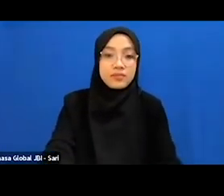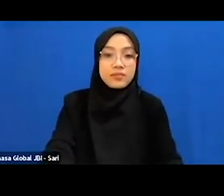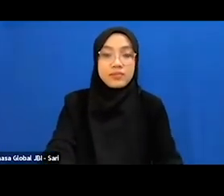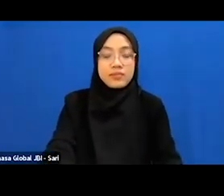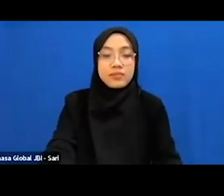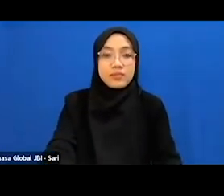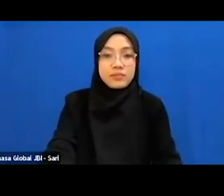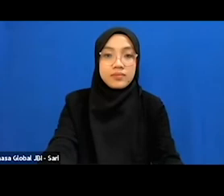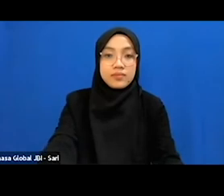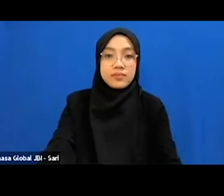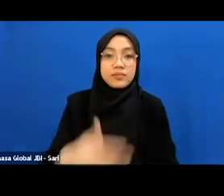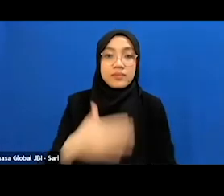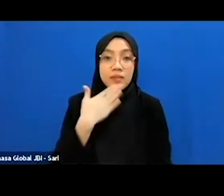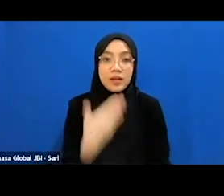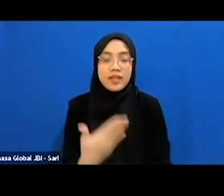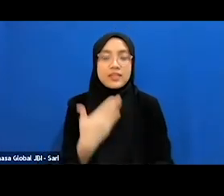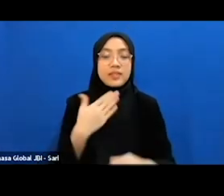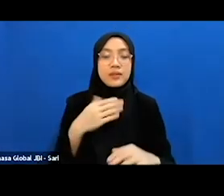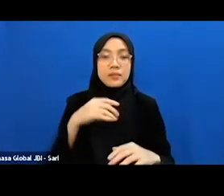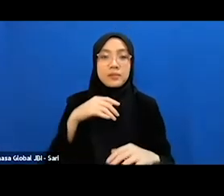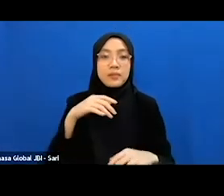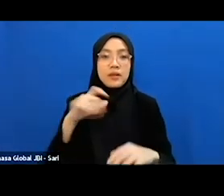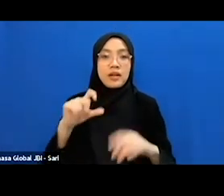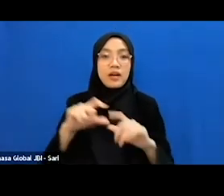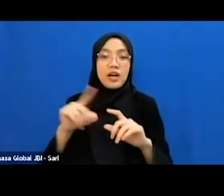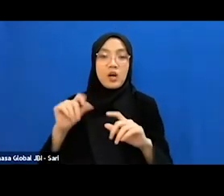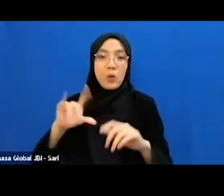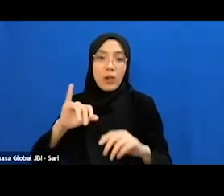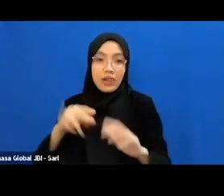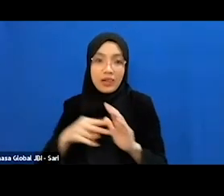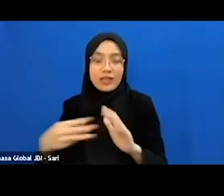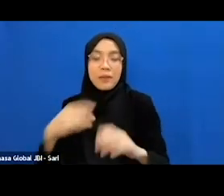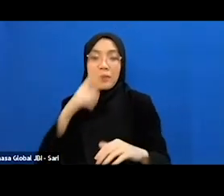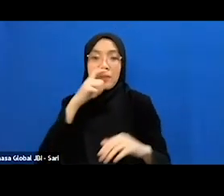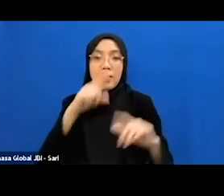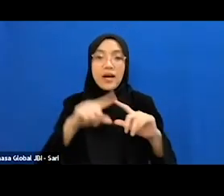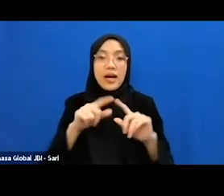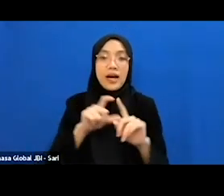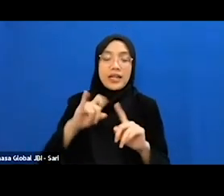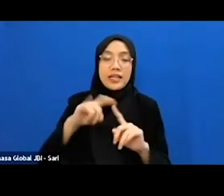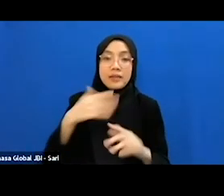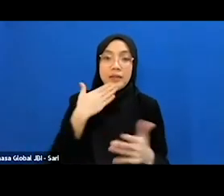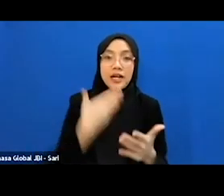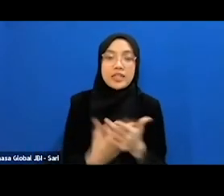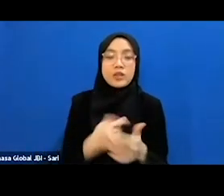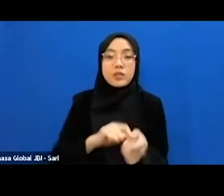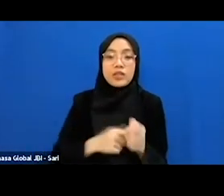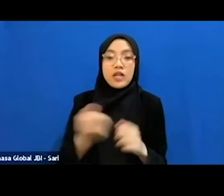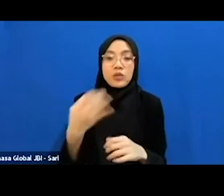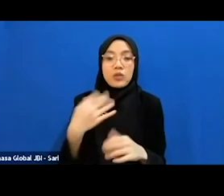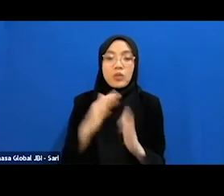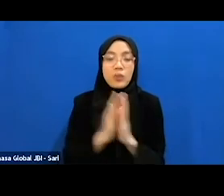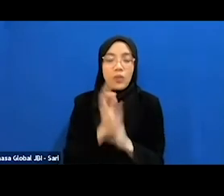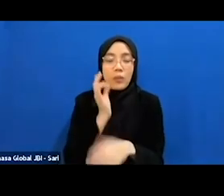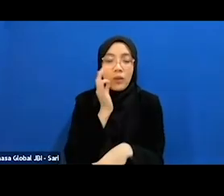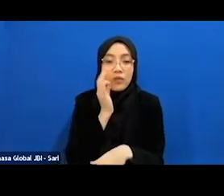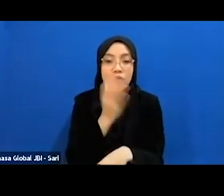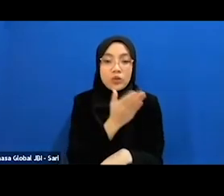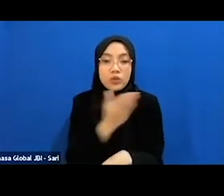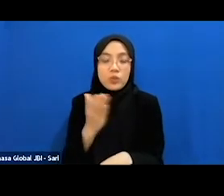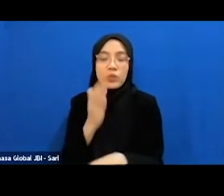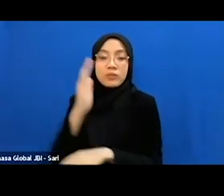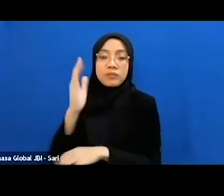dah care dan juga bapak Adit untuk tanggapannya mungkin karena mohon maaf lagi sebelumnya kepada para